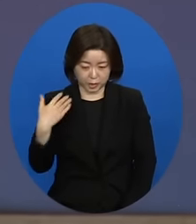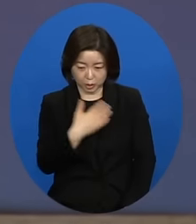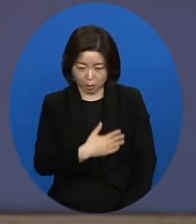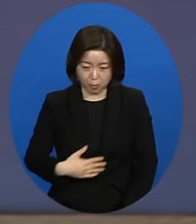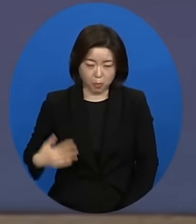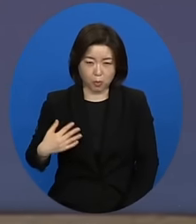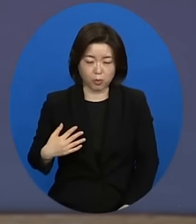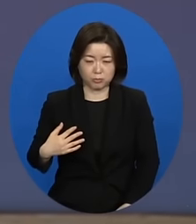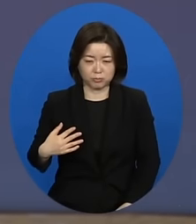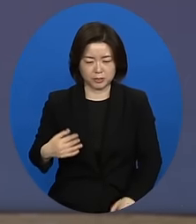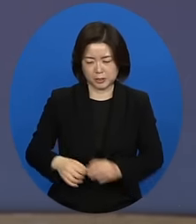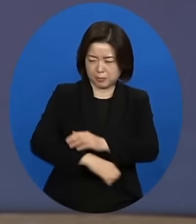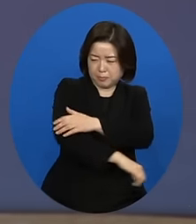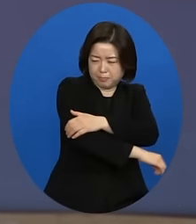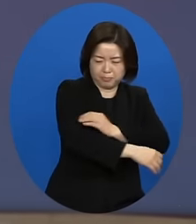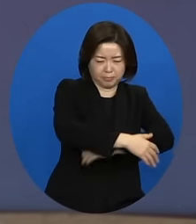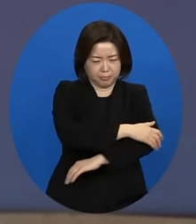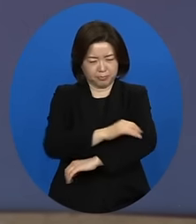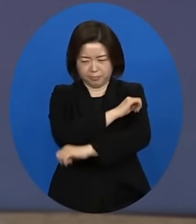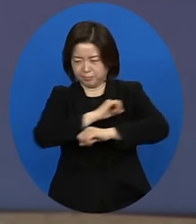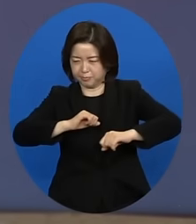풀고 그리고